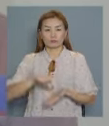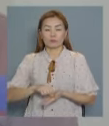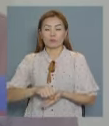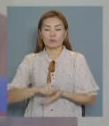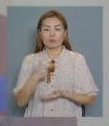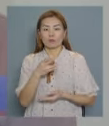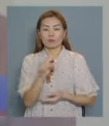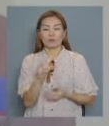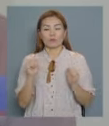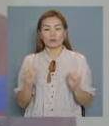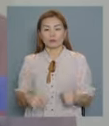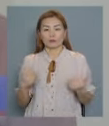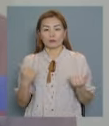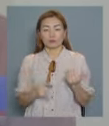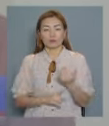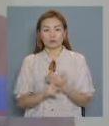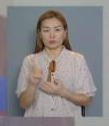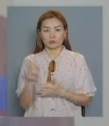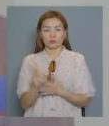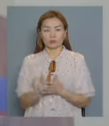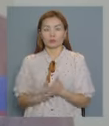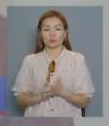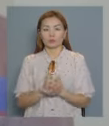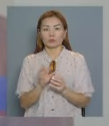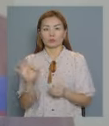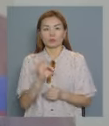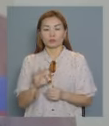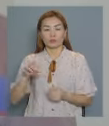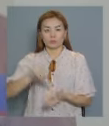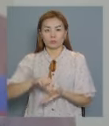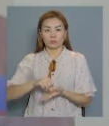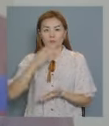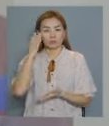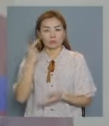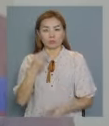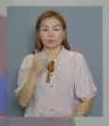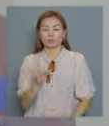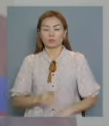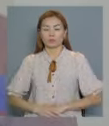получении грантов, они могут с сегодняшнего дня подать заявление на участие в получении гранта.